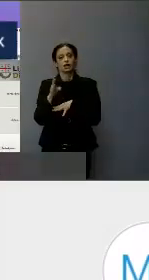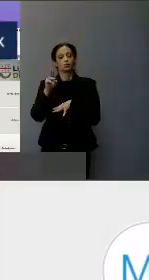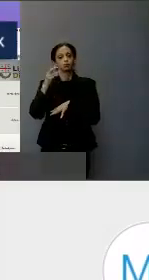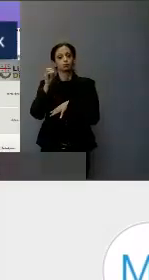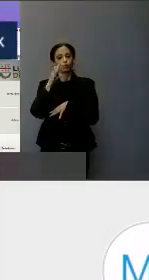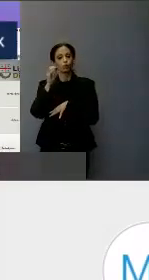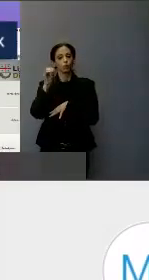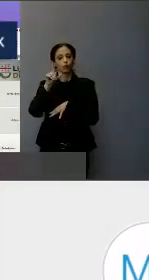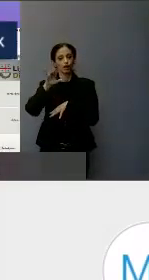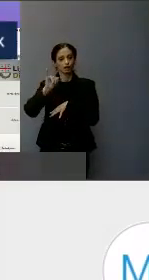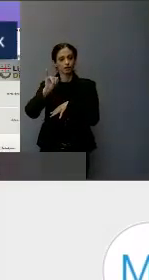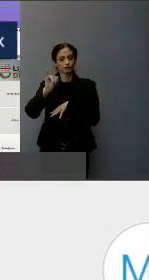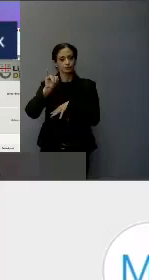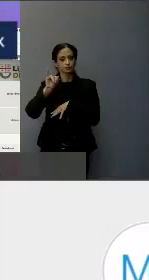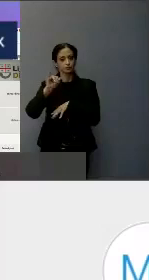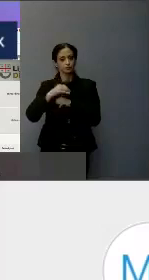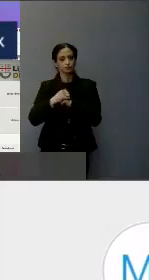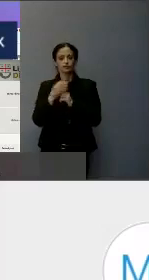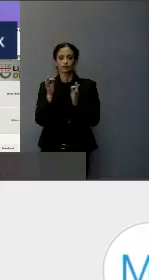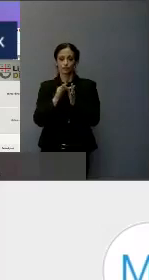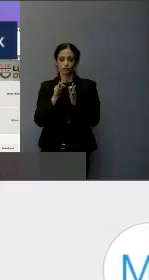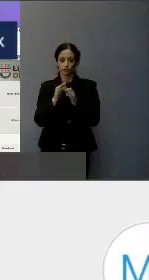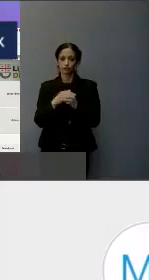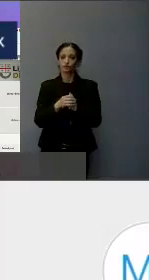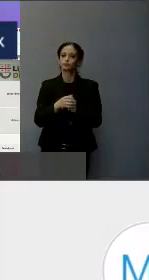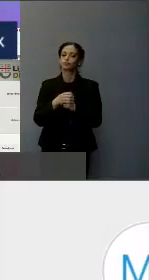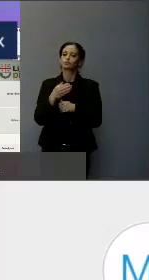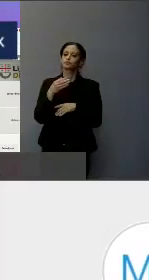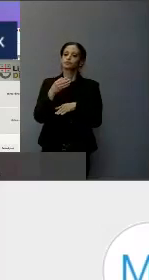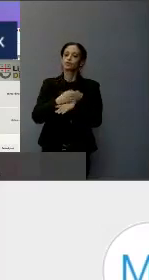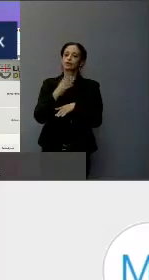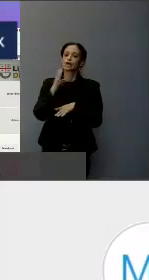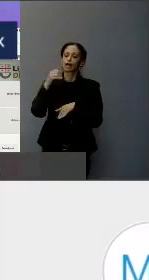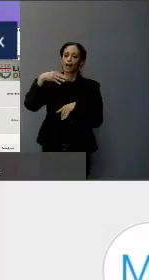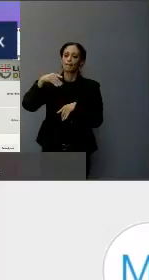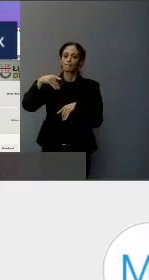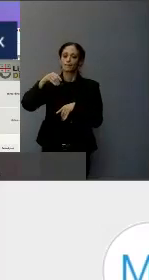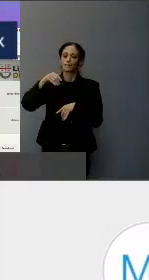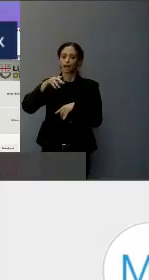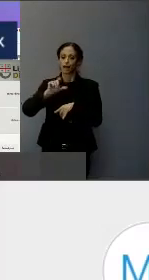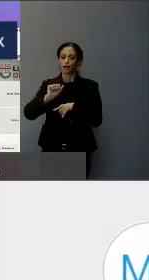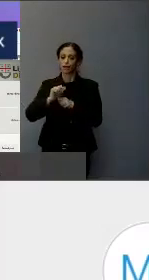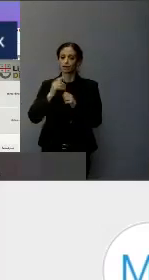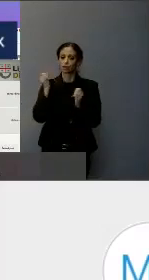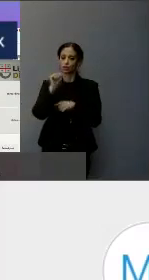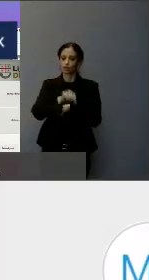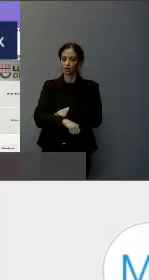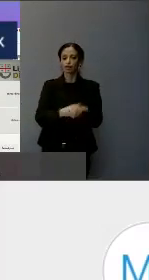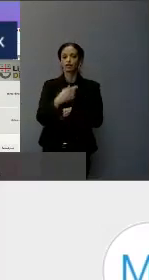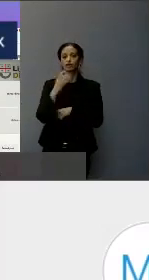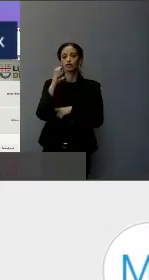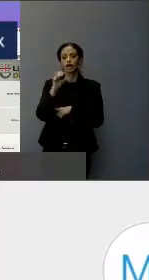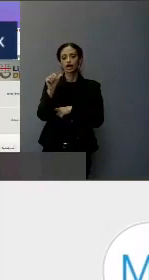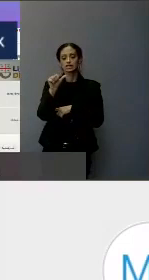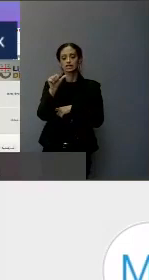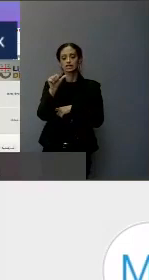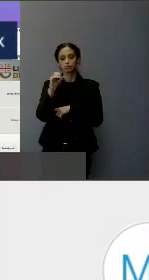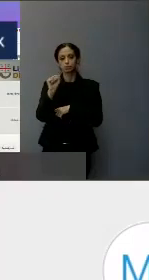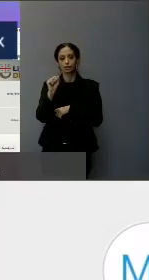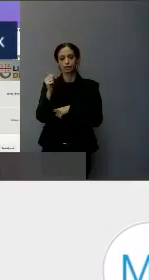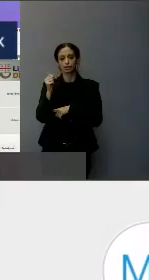180 favorevole consigliere campanella per consigliere cassiba